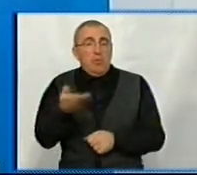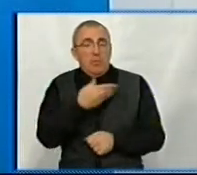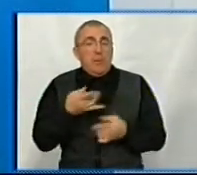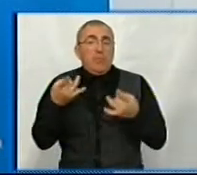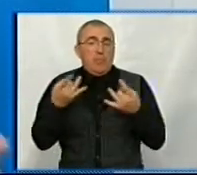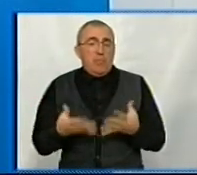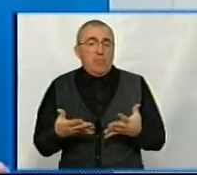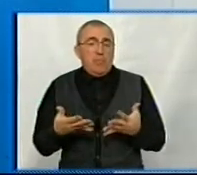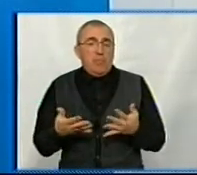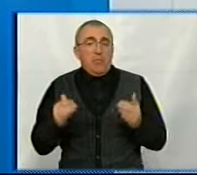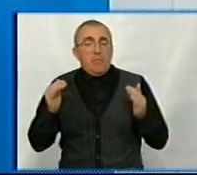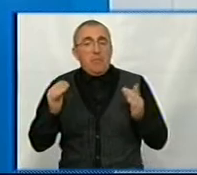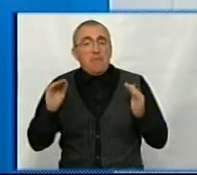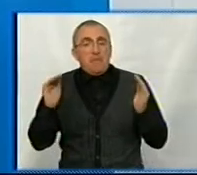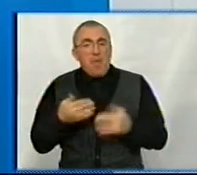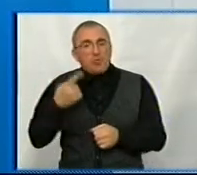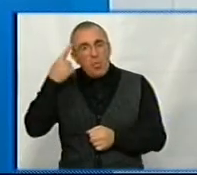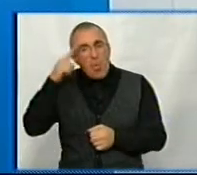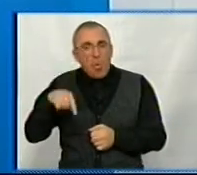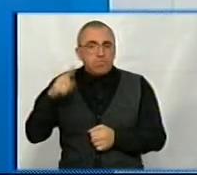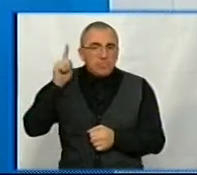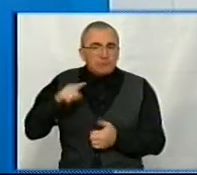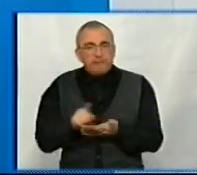це, ми менш обізнані були. Да?